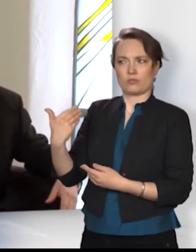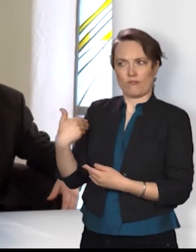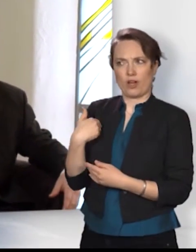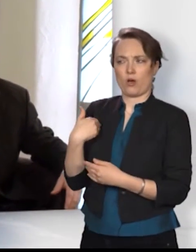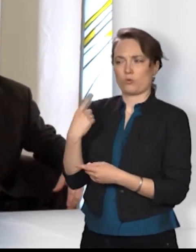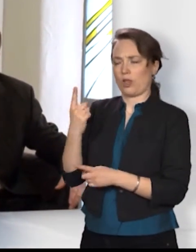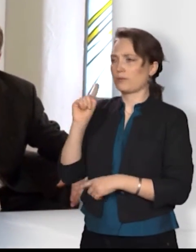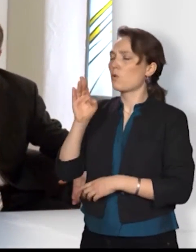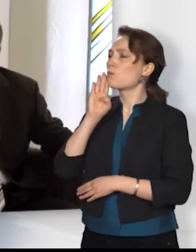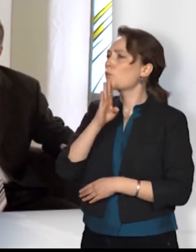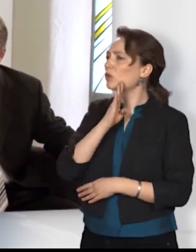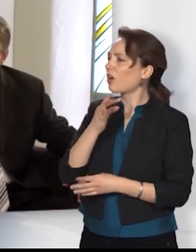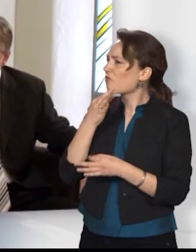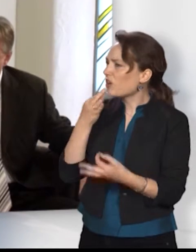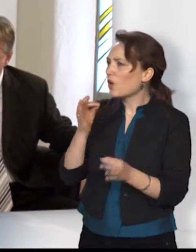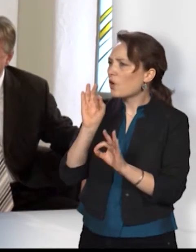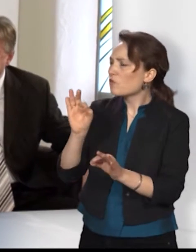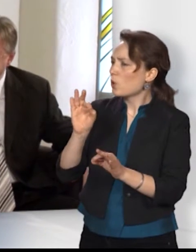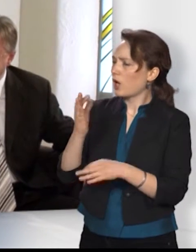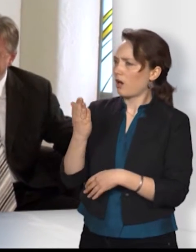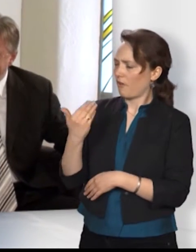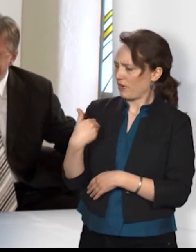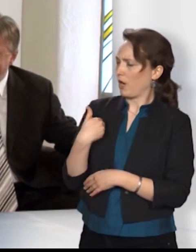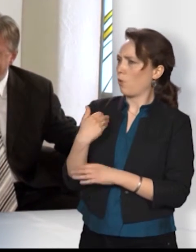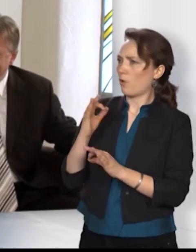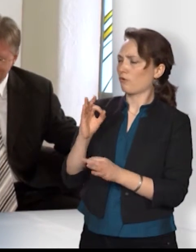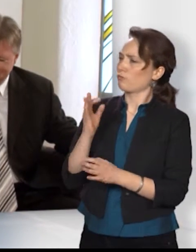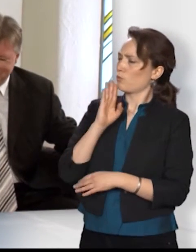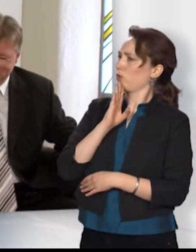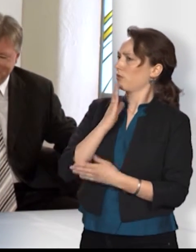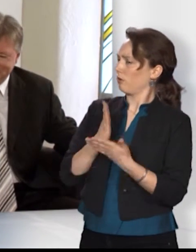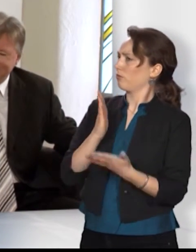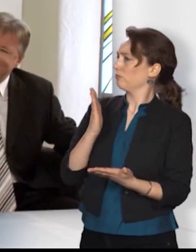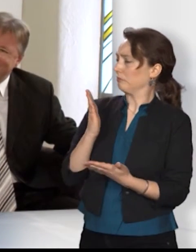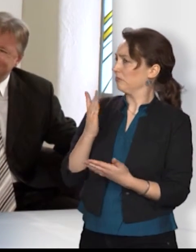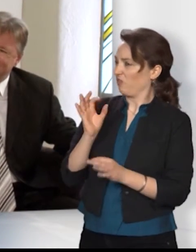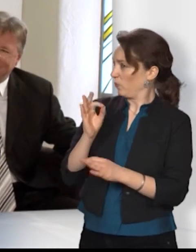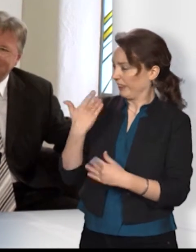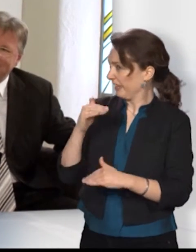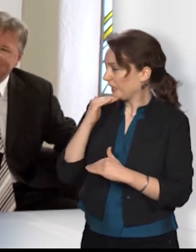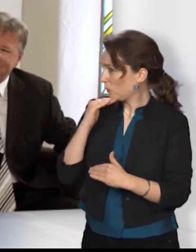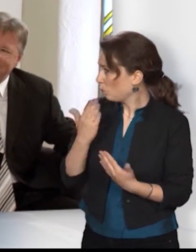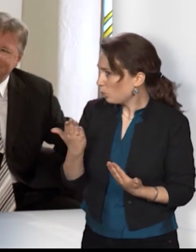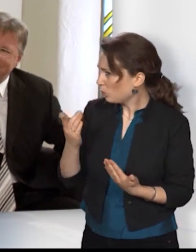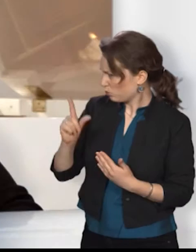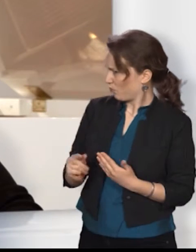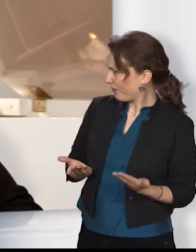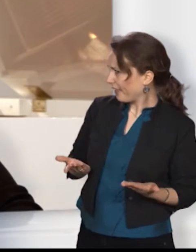Mutter verheiratet. War Ihnen denn das Frau- und Muttersein zu wenig